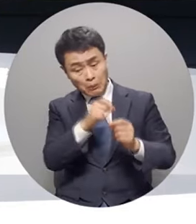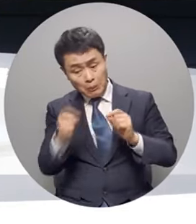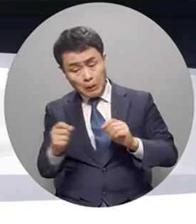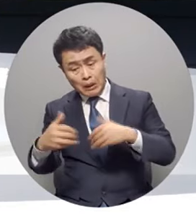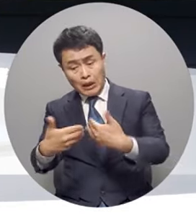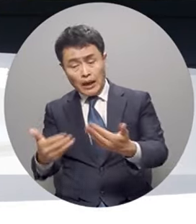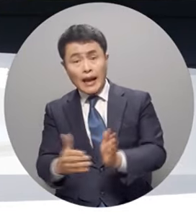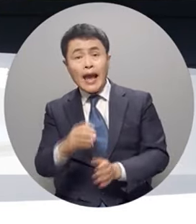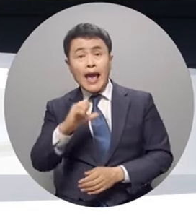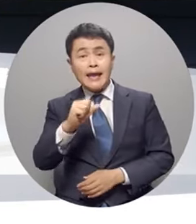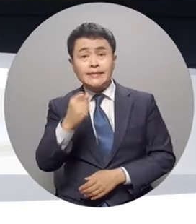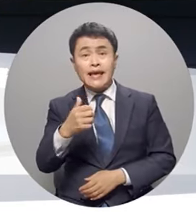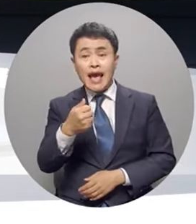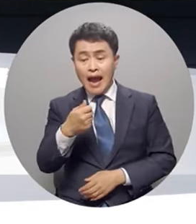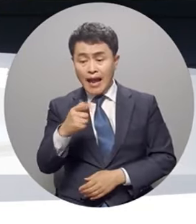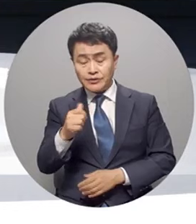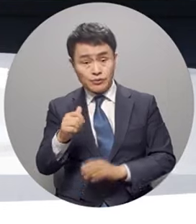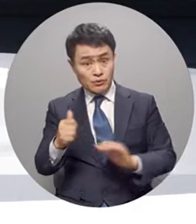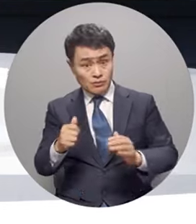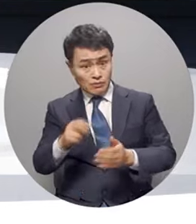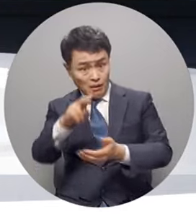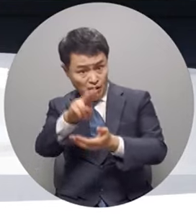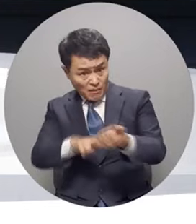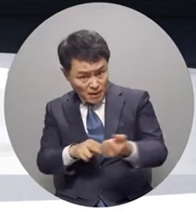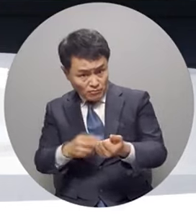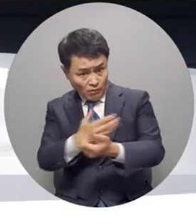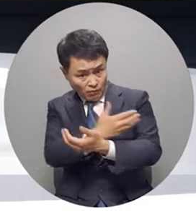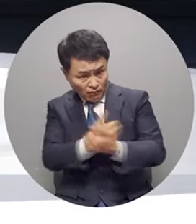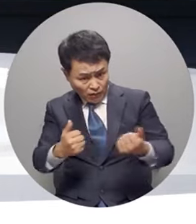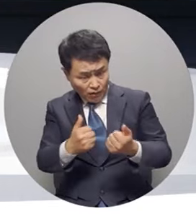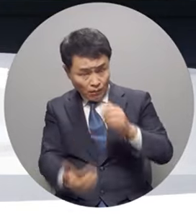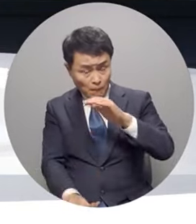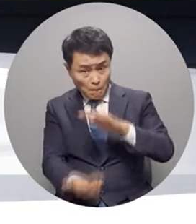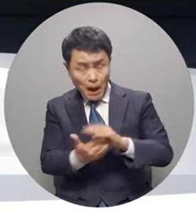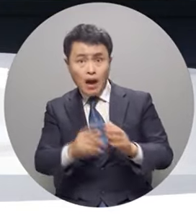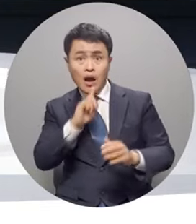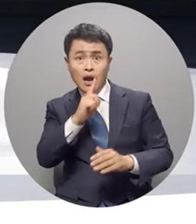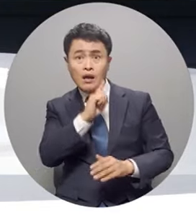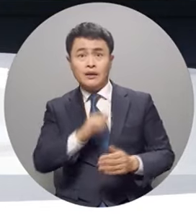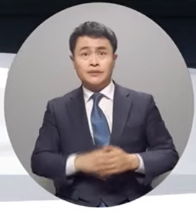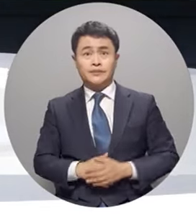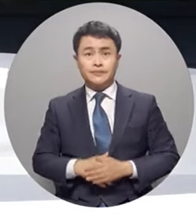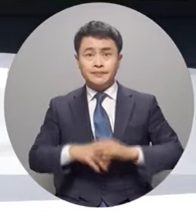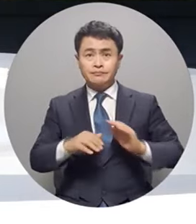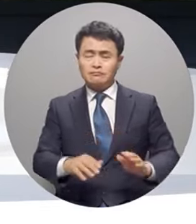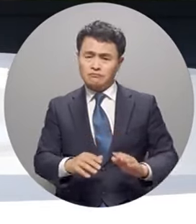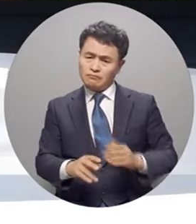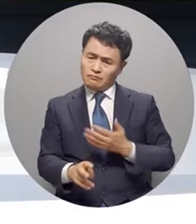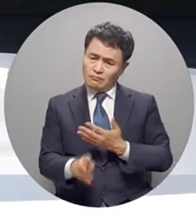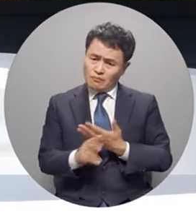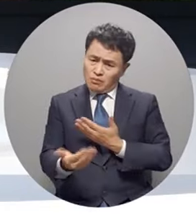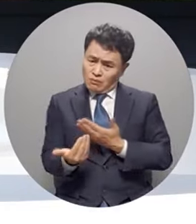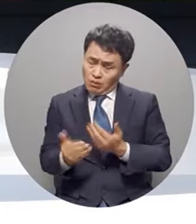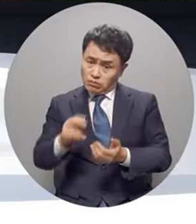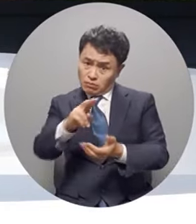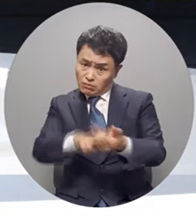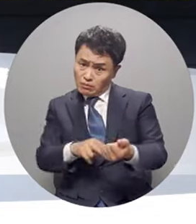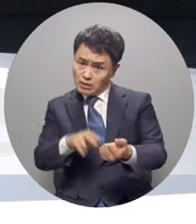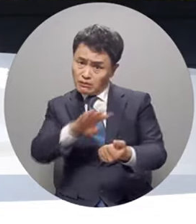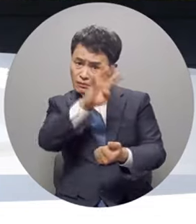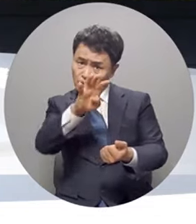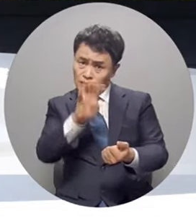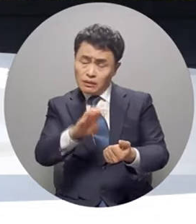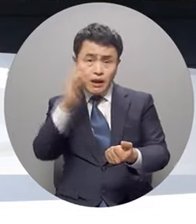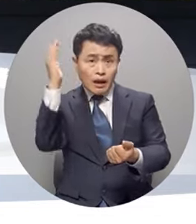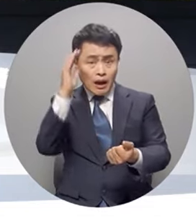sk 하이닉스 주식 매도 계약이 대량으로 체결된 사실이 드러났습니다 불법 선행 매매가 있었던 건 아닌지